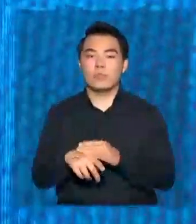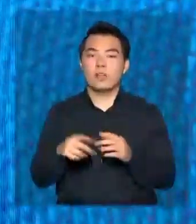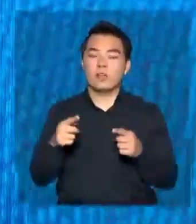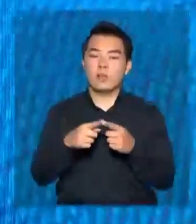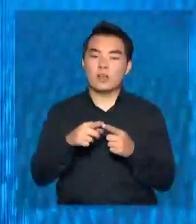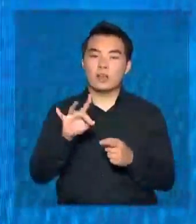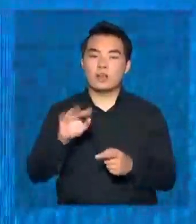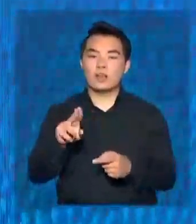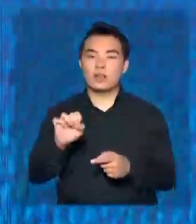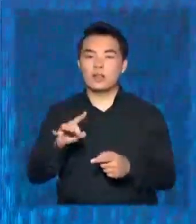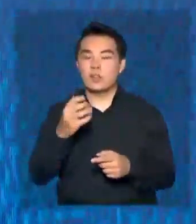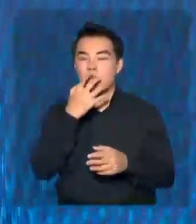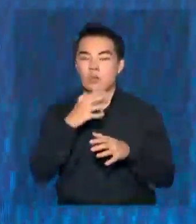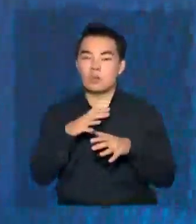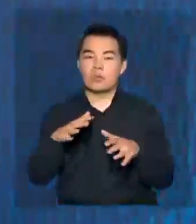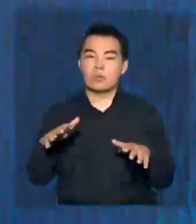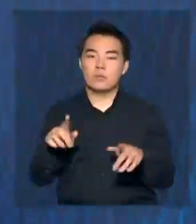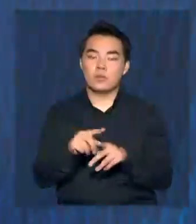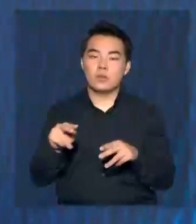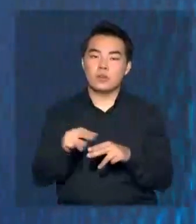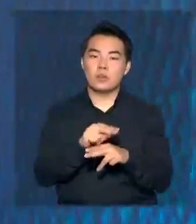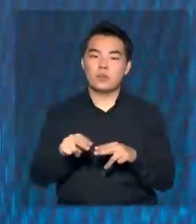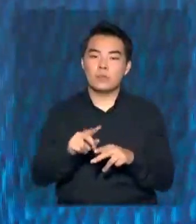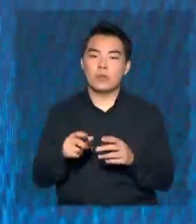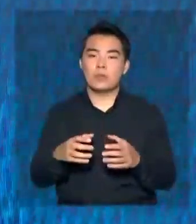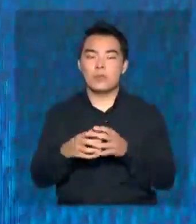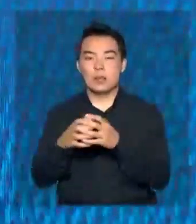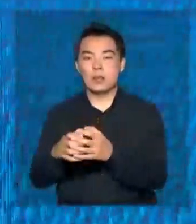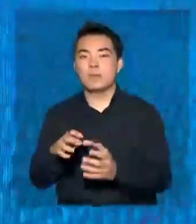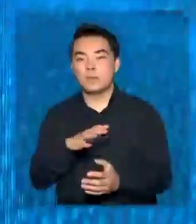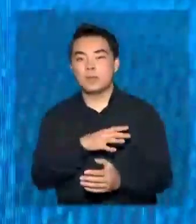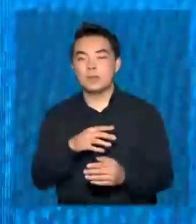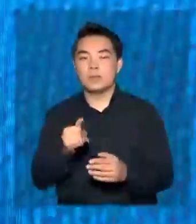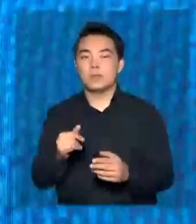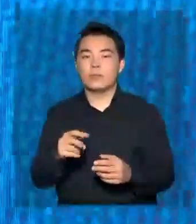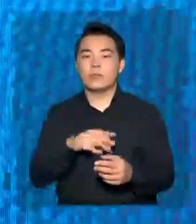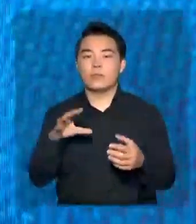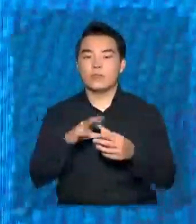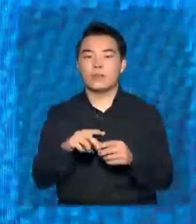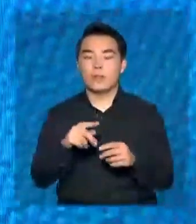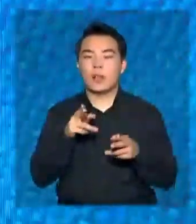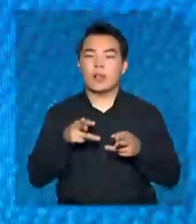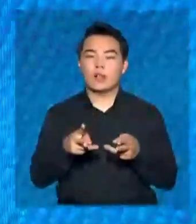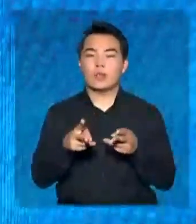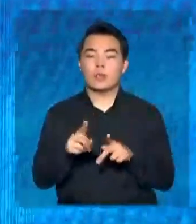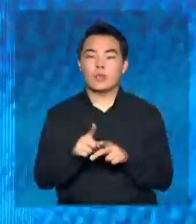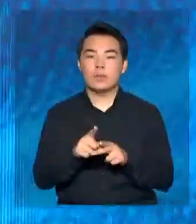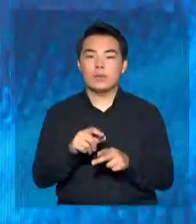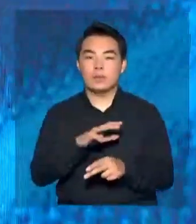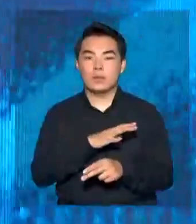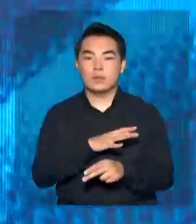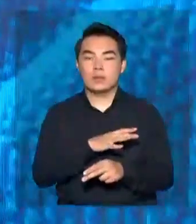квартирах риддерцев стало теплее. Ремонтная бригада сегодня подключила злополучный котел, который вышел из